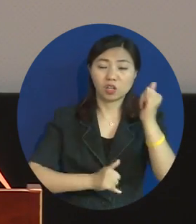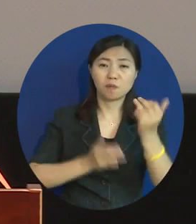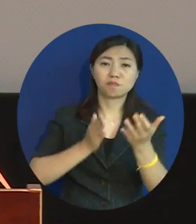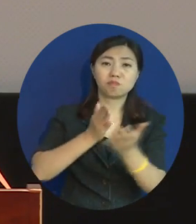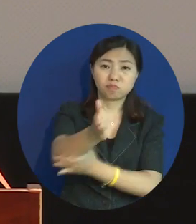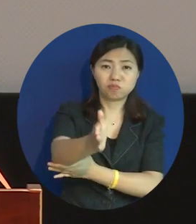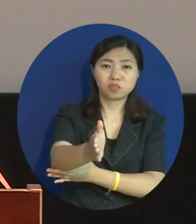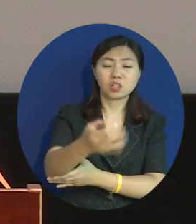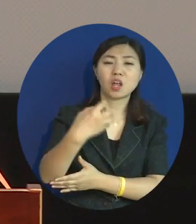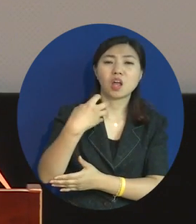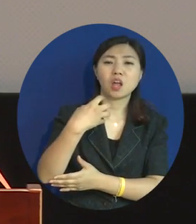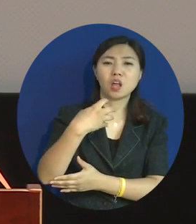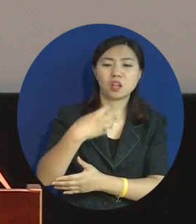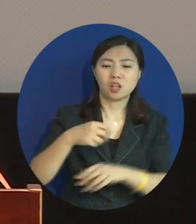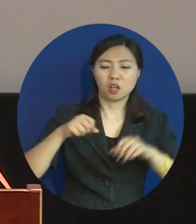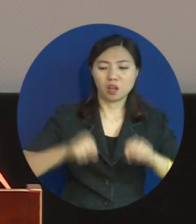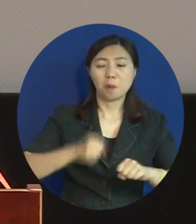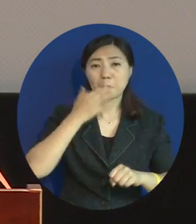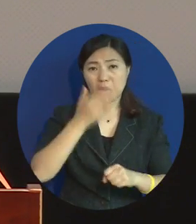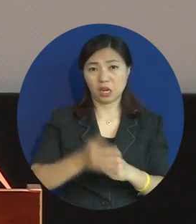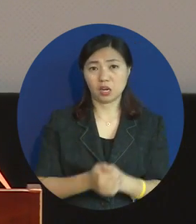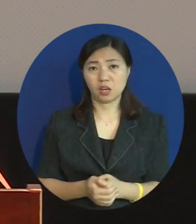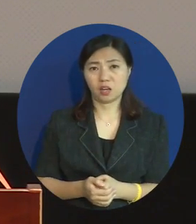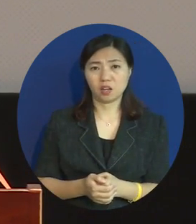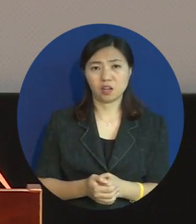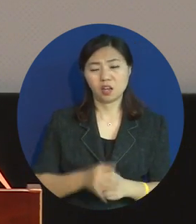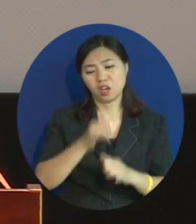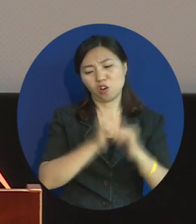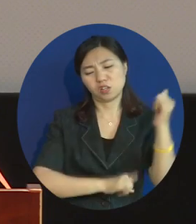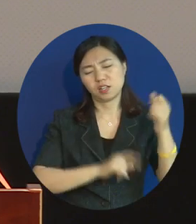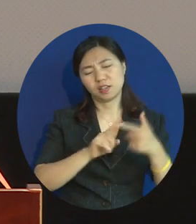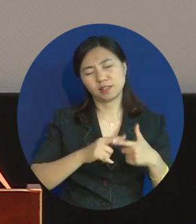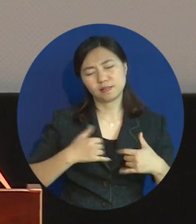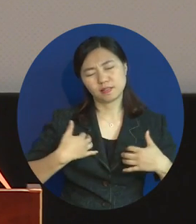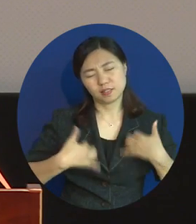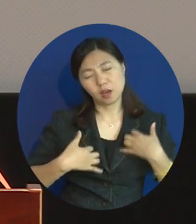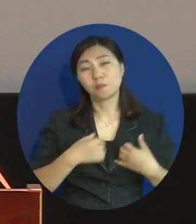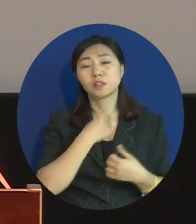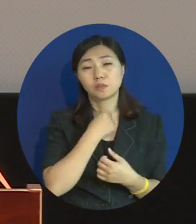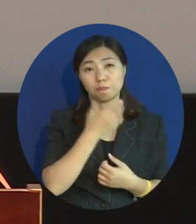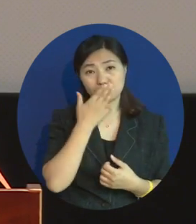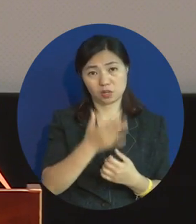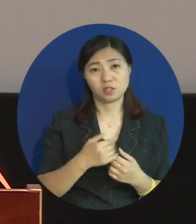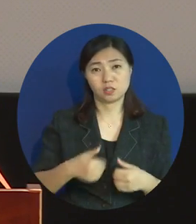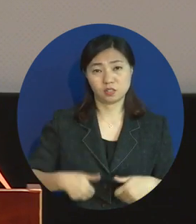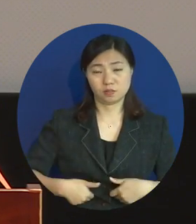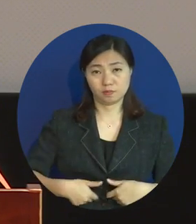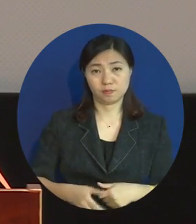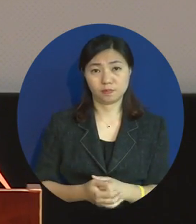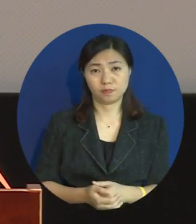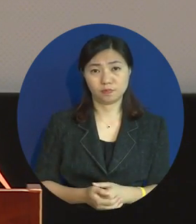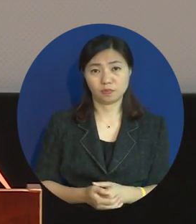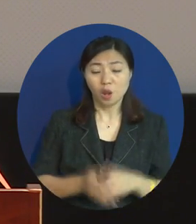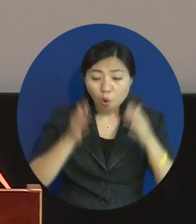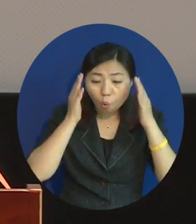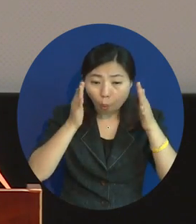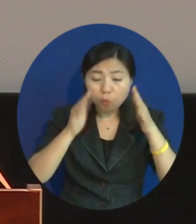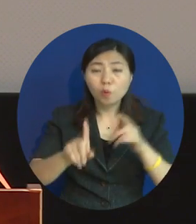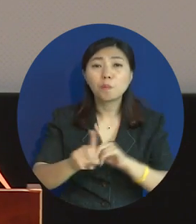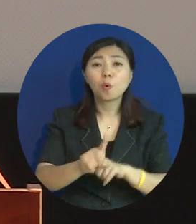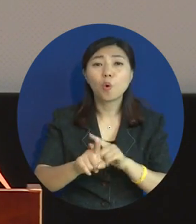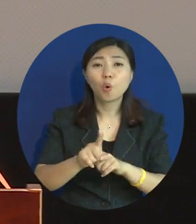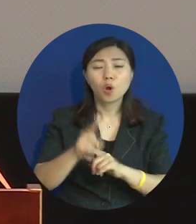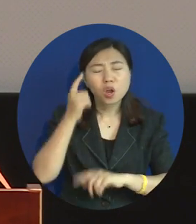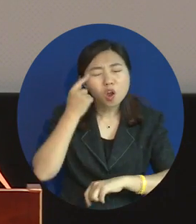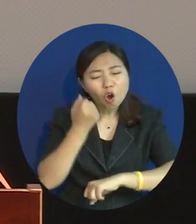자기 자리를 잡을 수가 있다. 거기 재미가 있어야 돼. 학문을 하려면. 학문이란 건